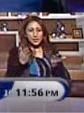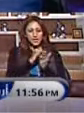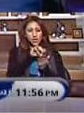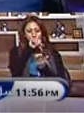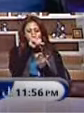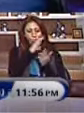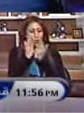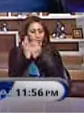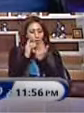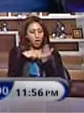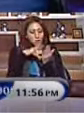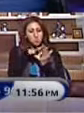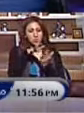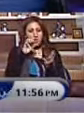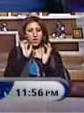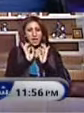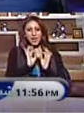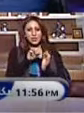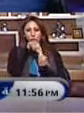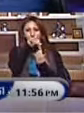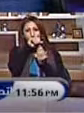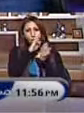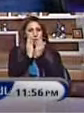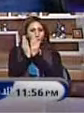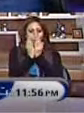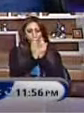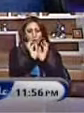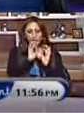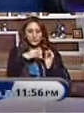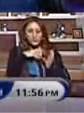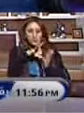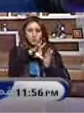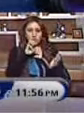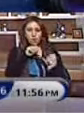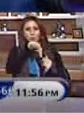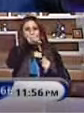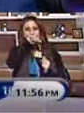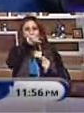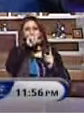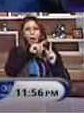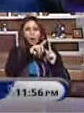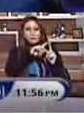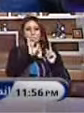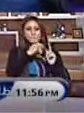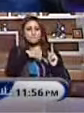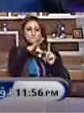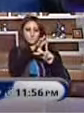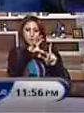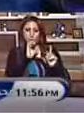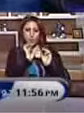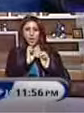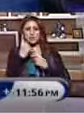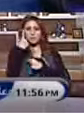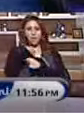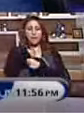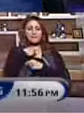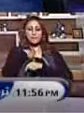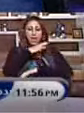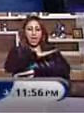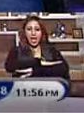وجل ثم القران الذي يمشي على الارض وهو رسولنا العظيم صلى الله عليه وسلم يعني هو يمثل الجانب الخلقي